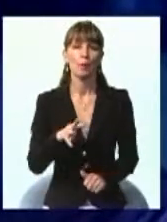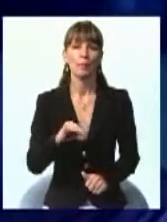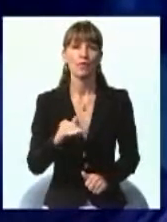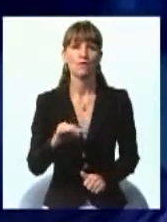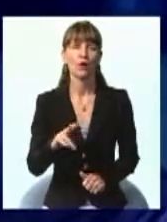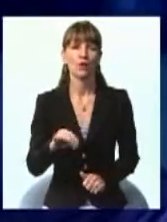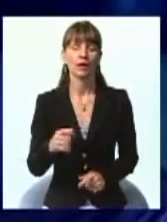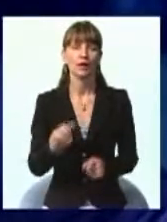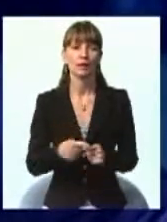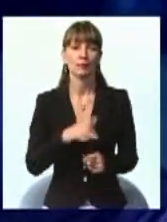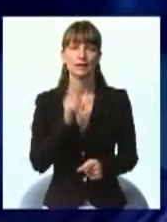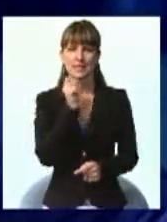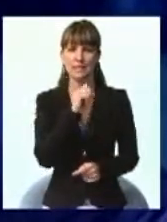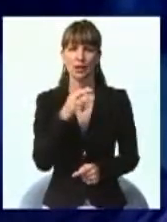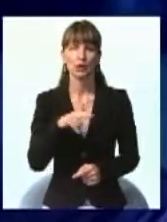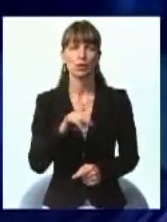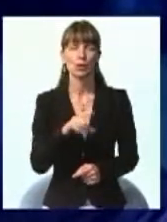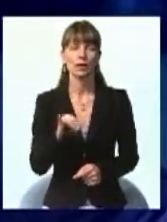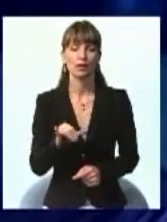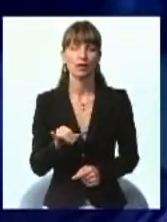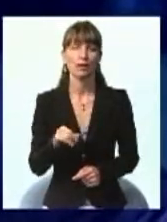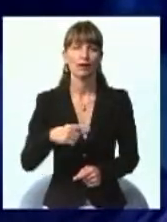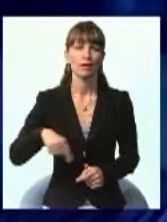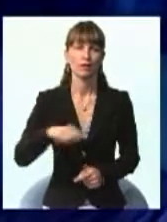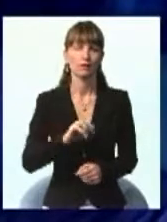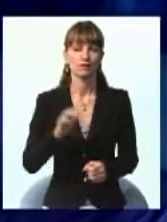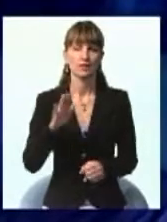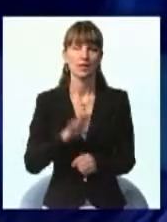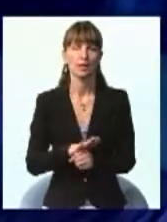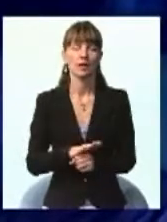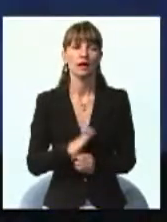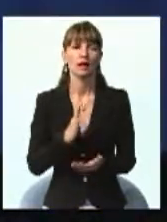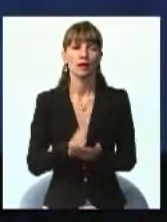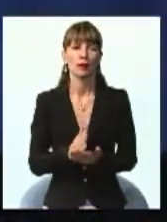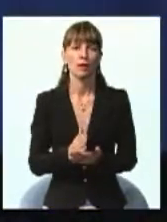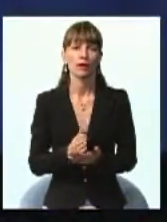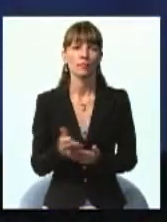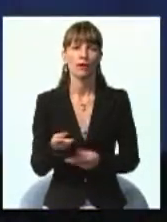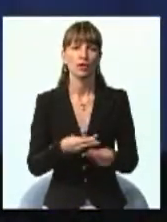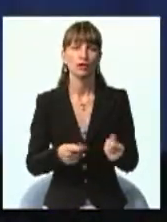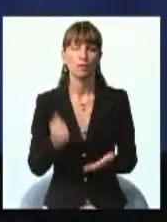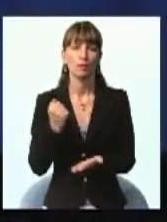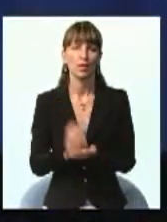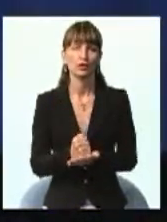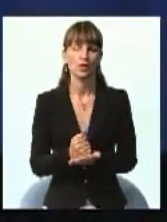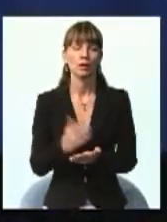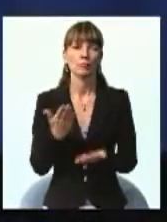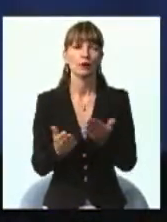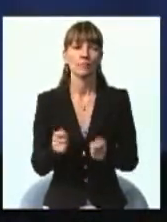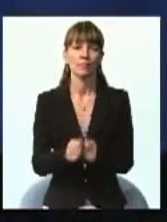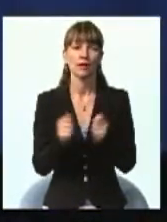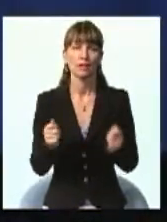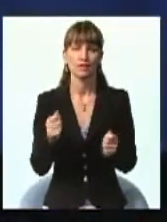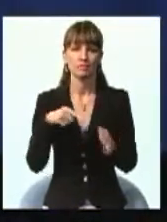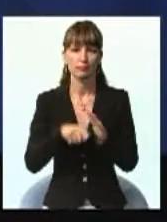називали злих духів. Посудина, у яку вони заточені, має особливу чарівну печатку, тому відкрити її зсередини джинам не